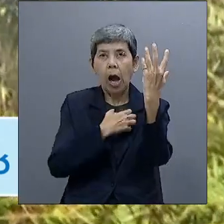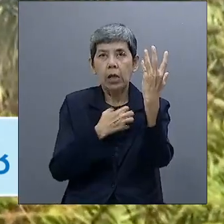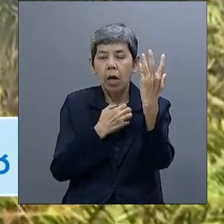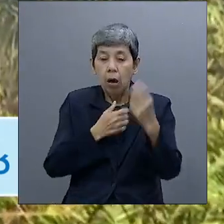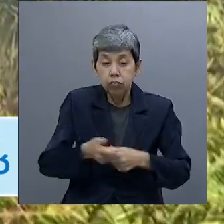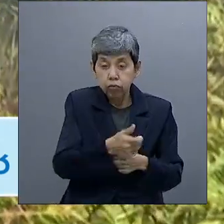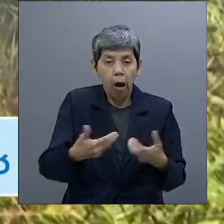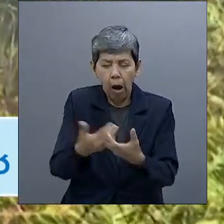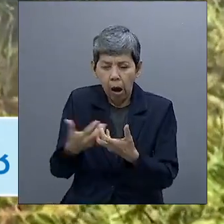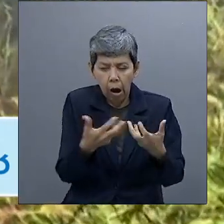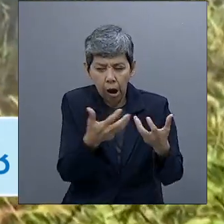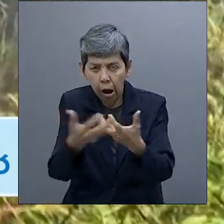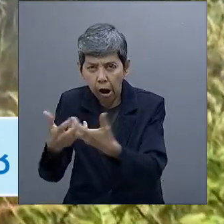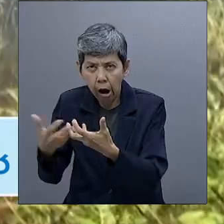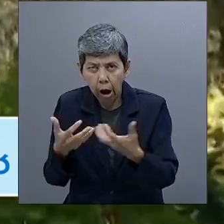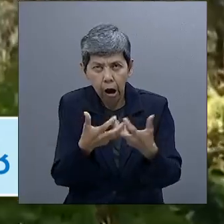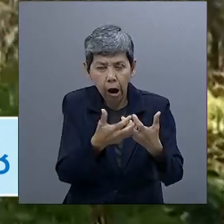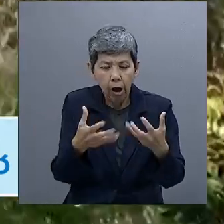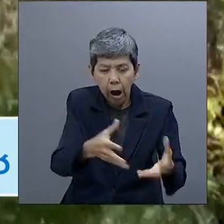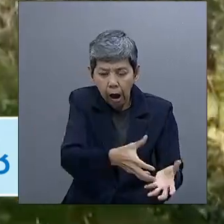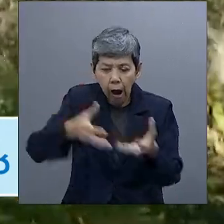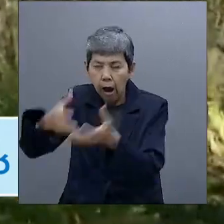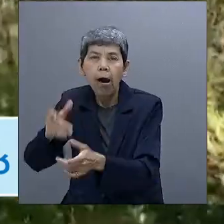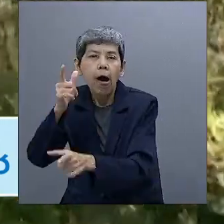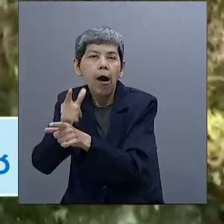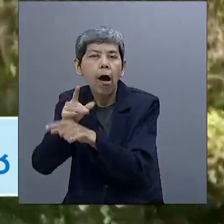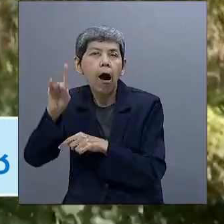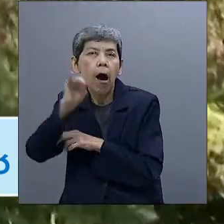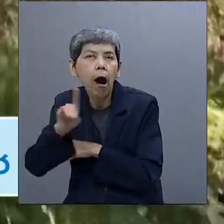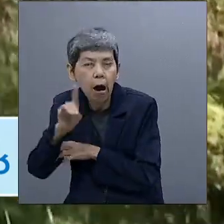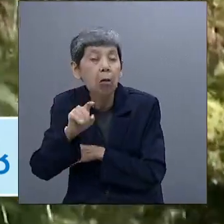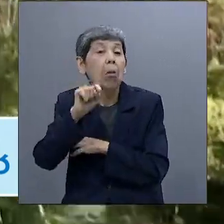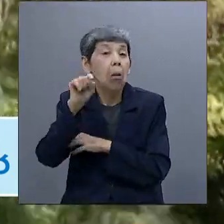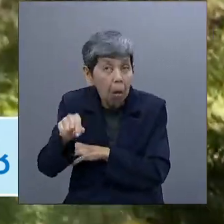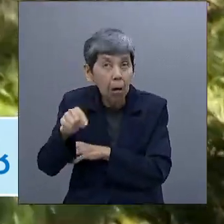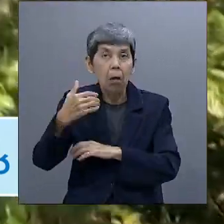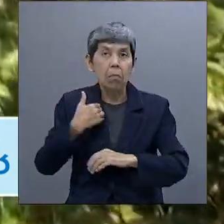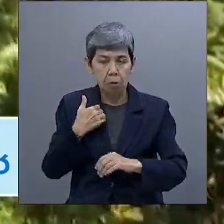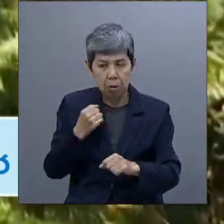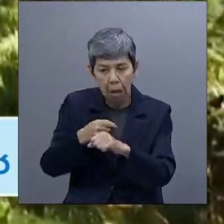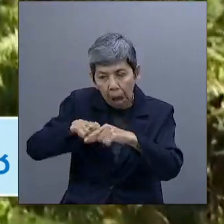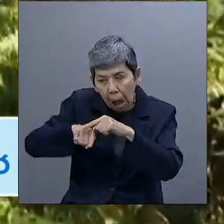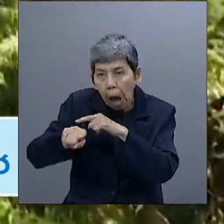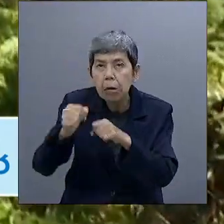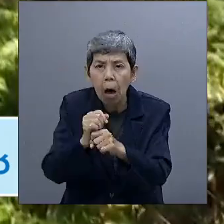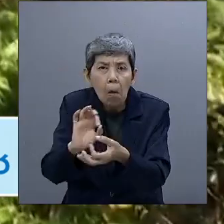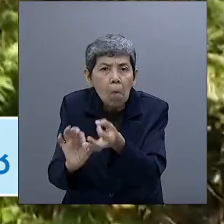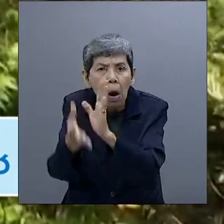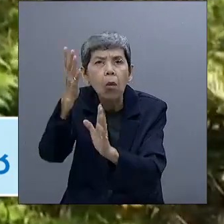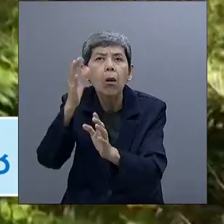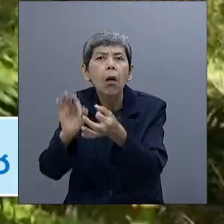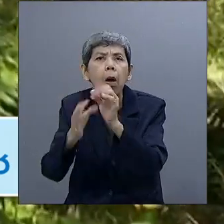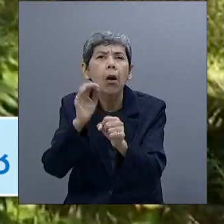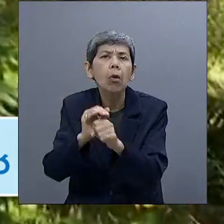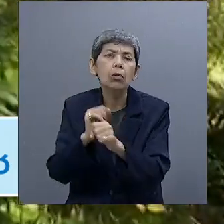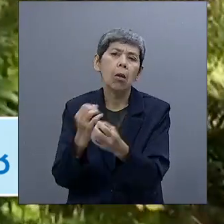พื้นที่หญ้าเพื่อนำไปเลี้ยงปศุสัตว์แล้วก็บางจุดอันนี้สำคัญมากๆเขาบอกว่ามีการลักลอบเผาทำลายป่า